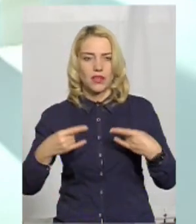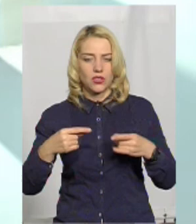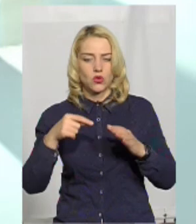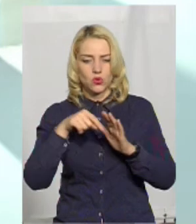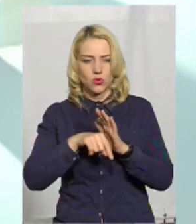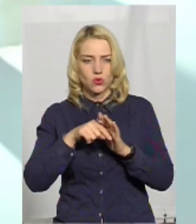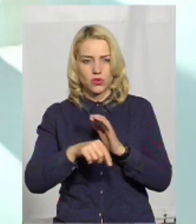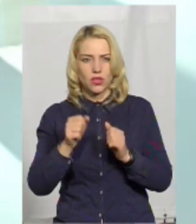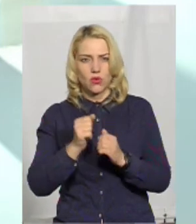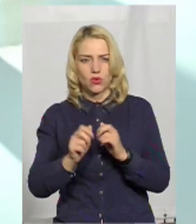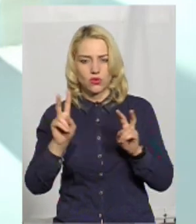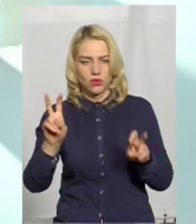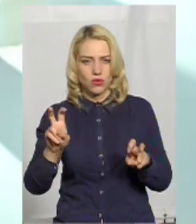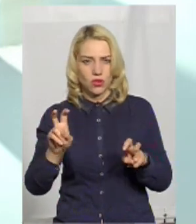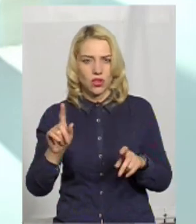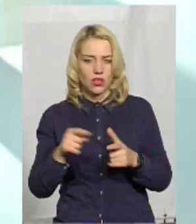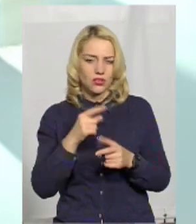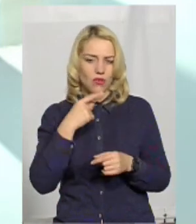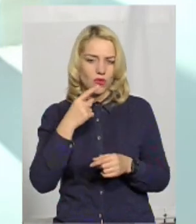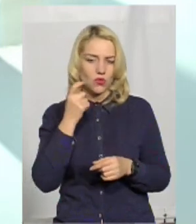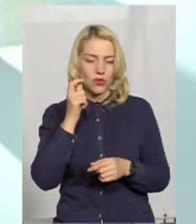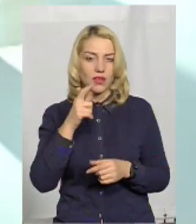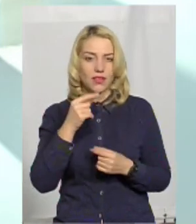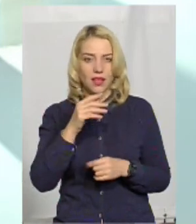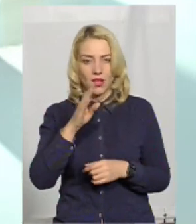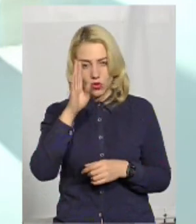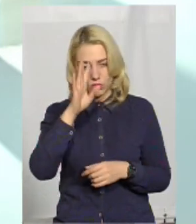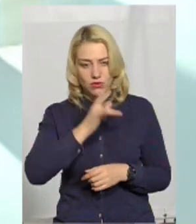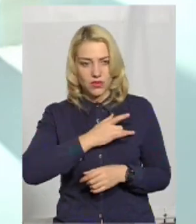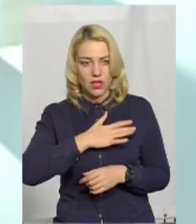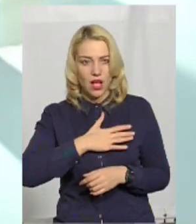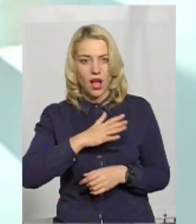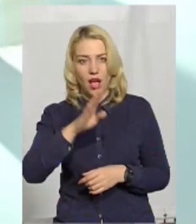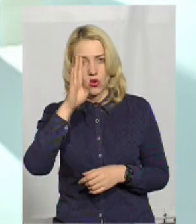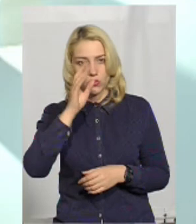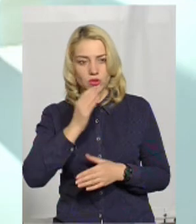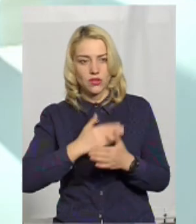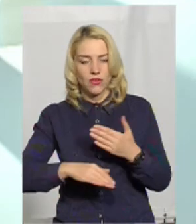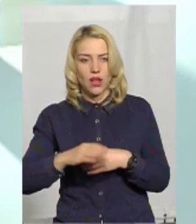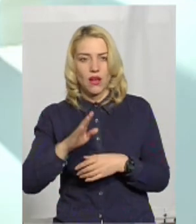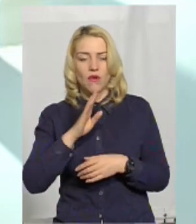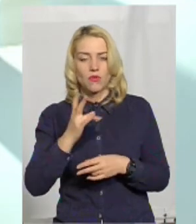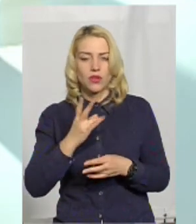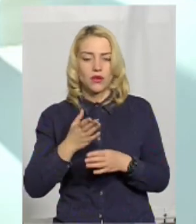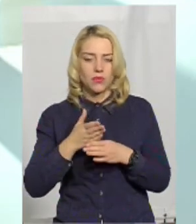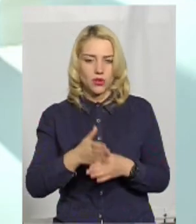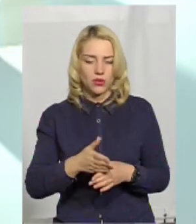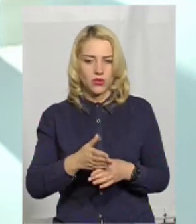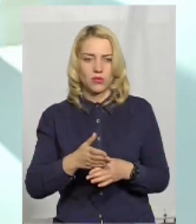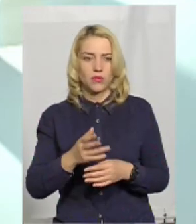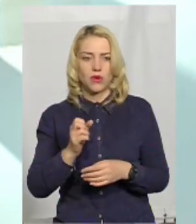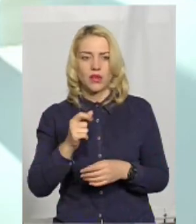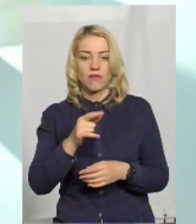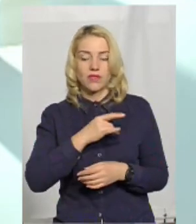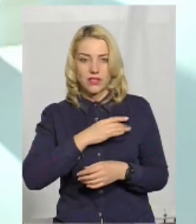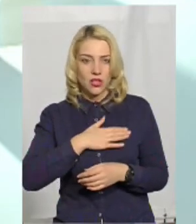стосується кожного, мені так здається, чи говорить Україна, там, де хлопчик, вона його усиновила, він інвалід, вона потребує допомоги, але він усиновлений, але вона його